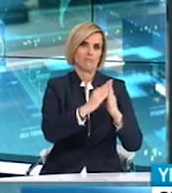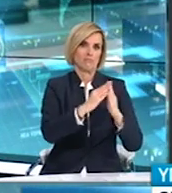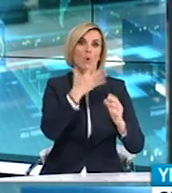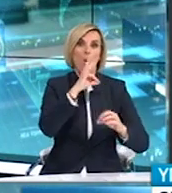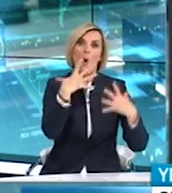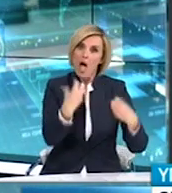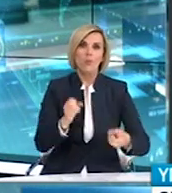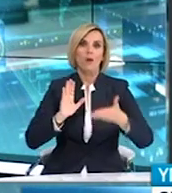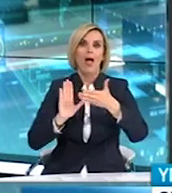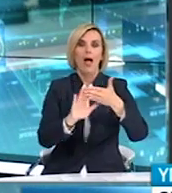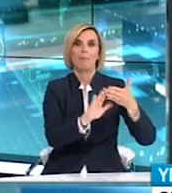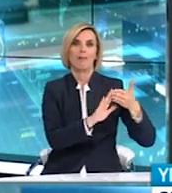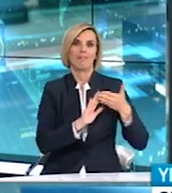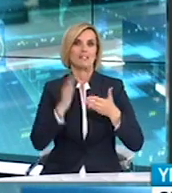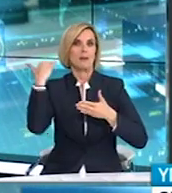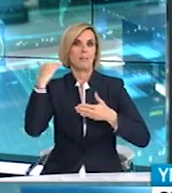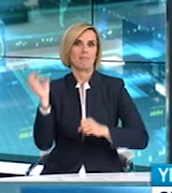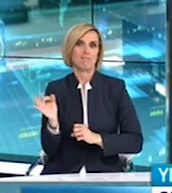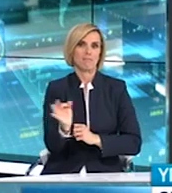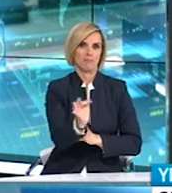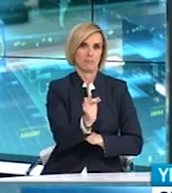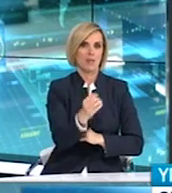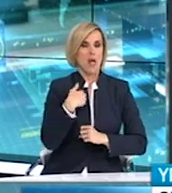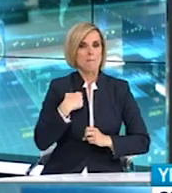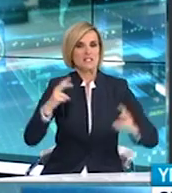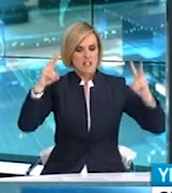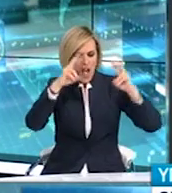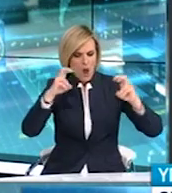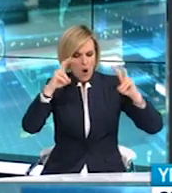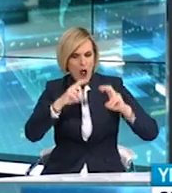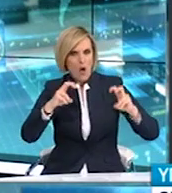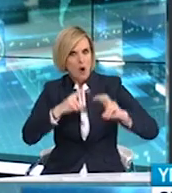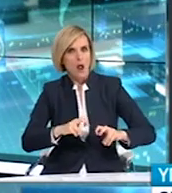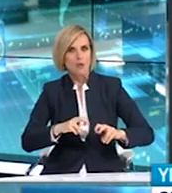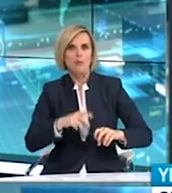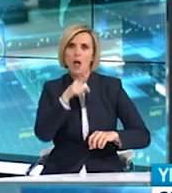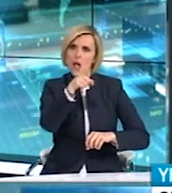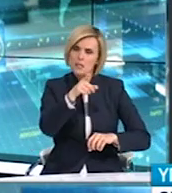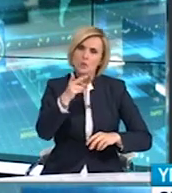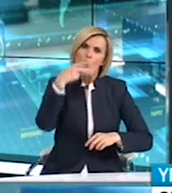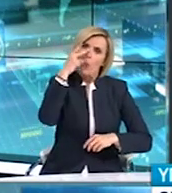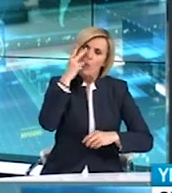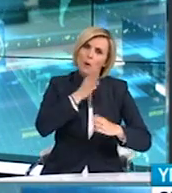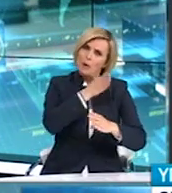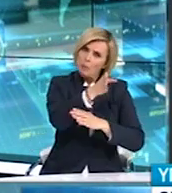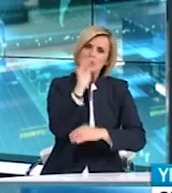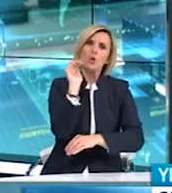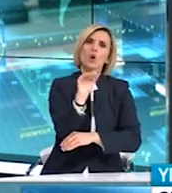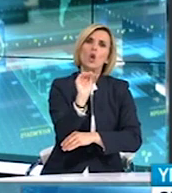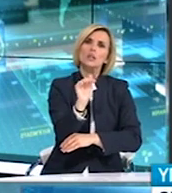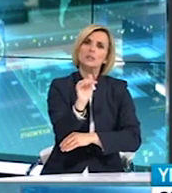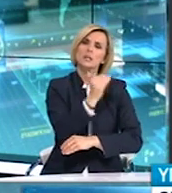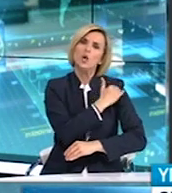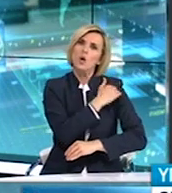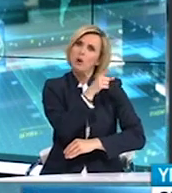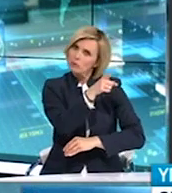επαφές, που γίνονται εκτεταμένοι έλεγχοι. Μπορείτε να ρωτήσετε αν γνωρίζετε κάποιον ο οποίος είναι σε καραντίνα. Η ελληνική αστυνομία, η